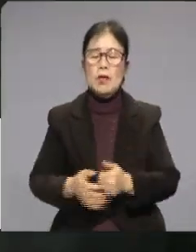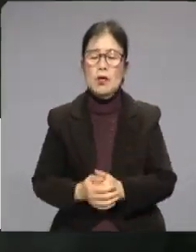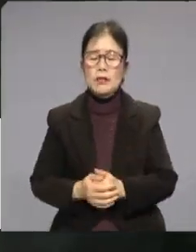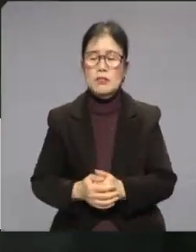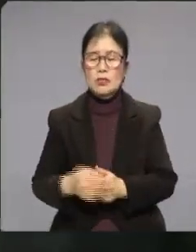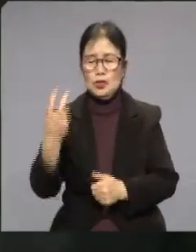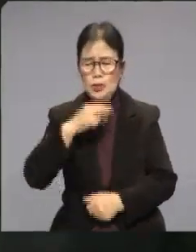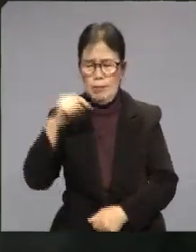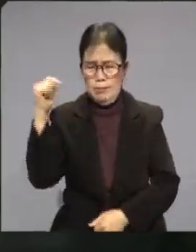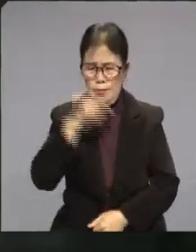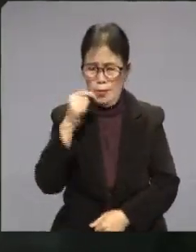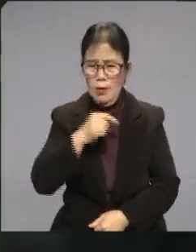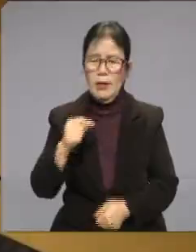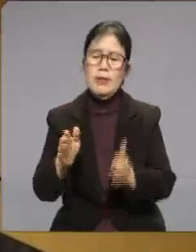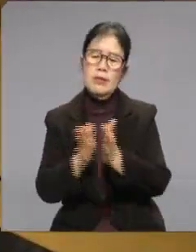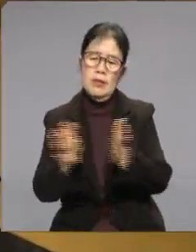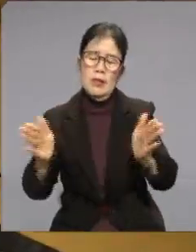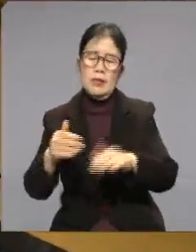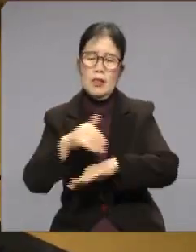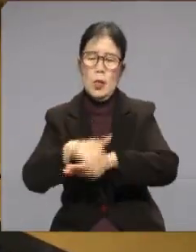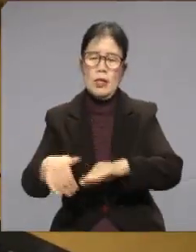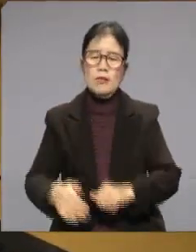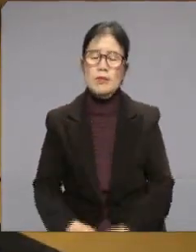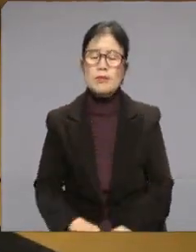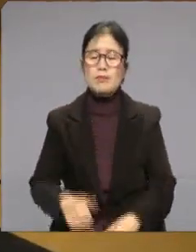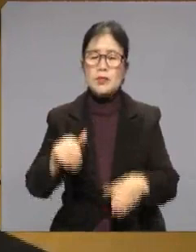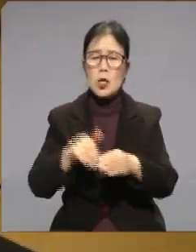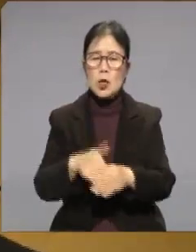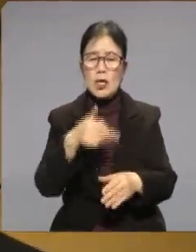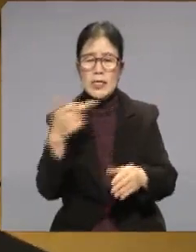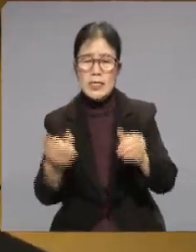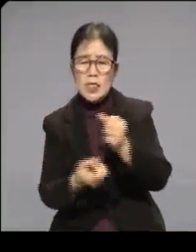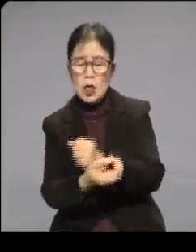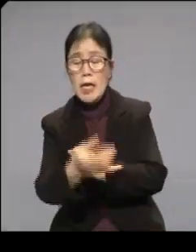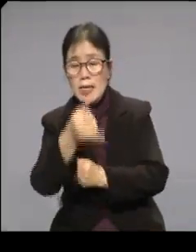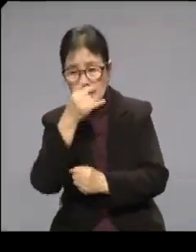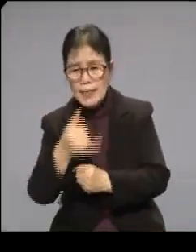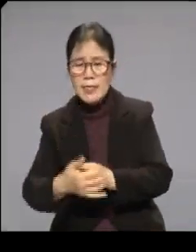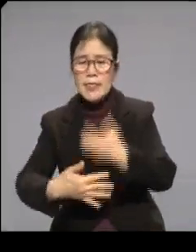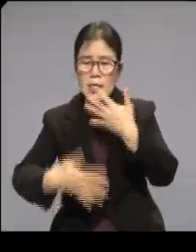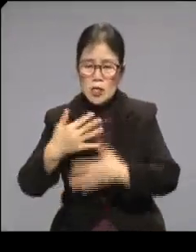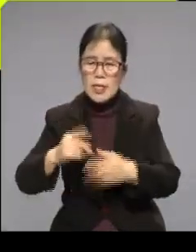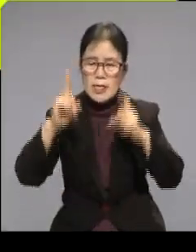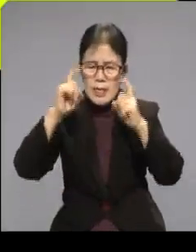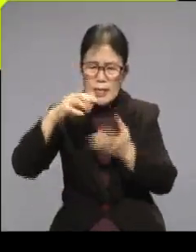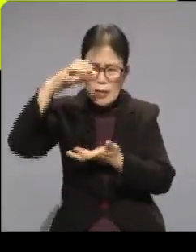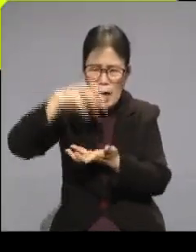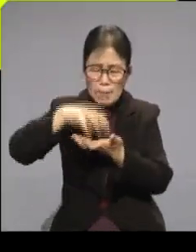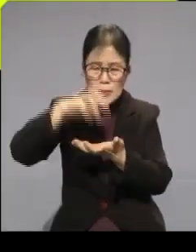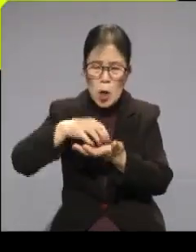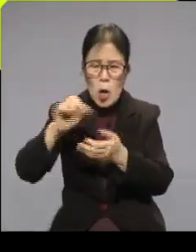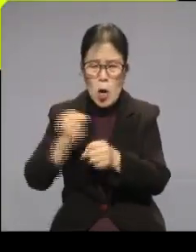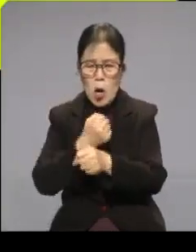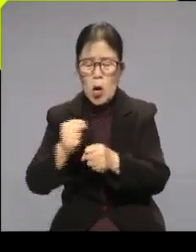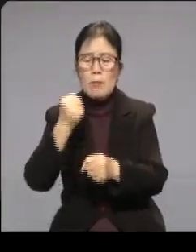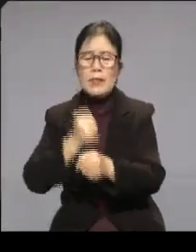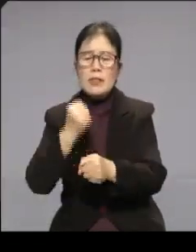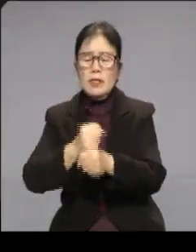높은 수사에 들어갈 방침입니다. 또 선거에 큰 영향을 끼칠 수 있는 딥페이크 영상 선거